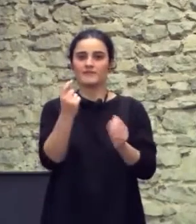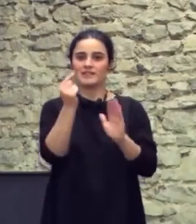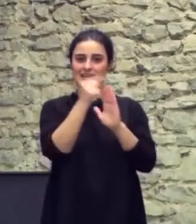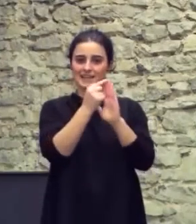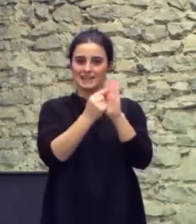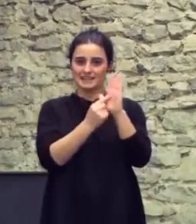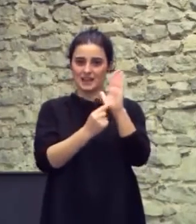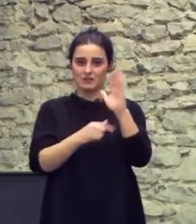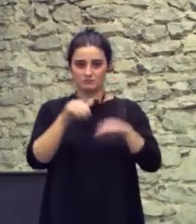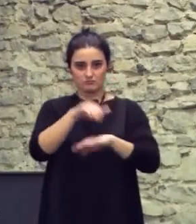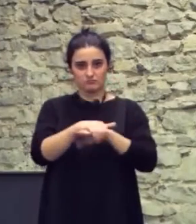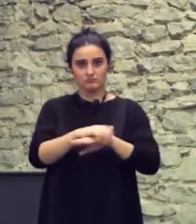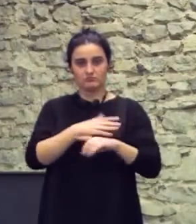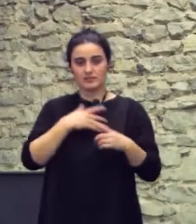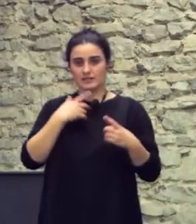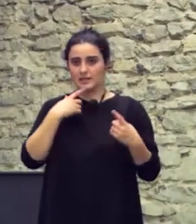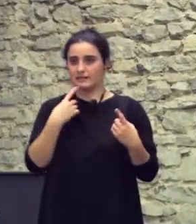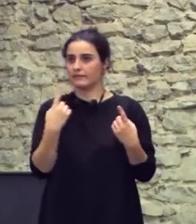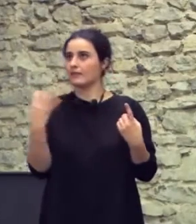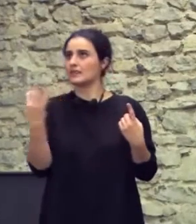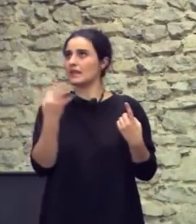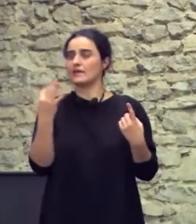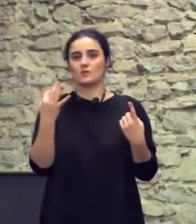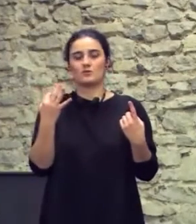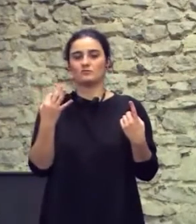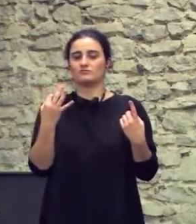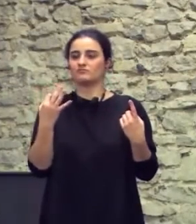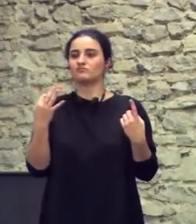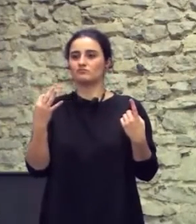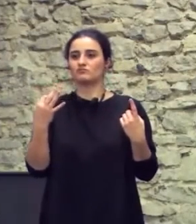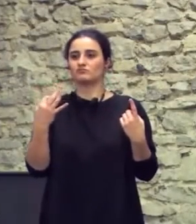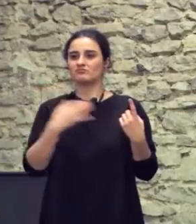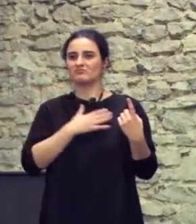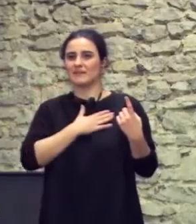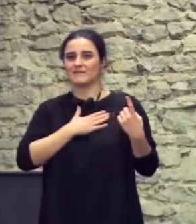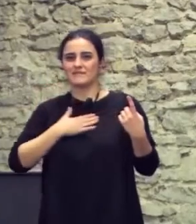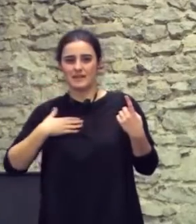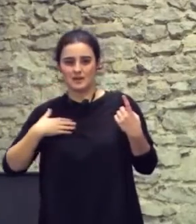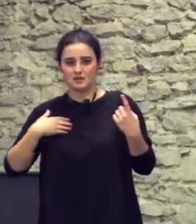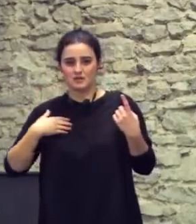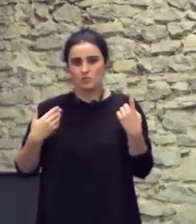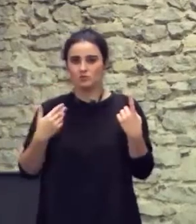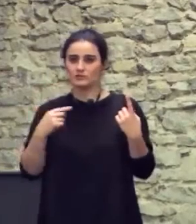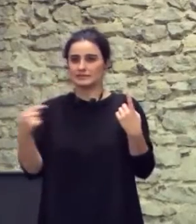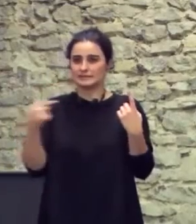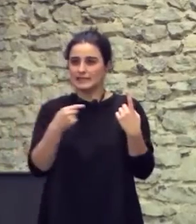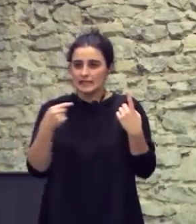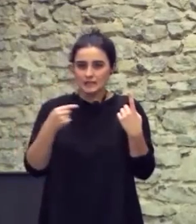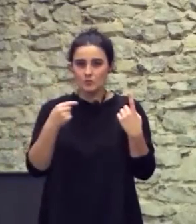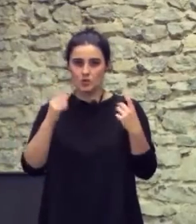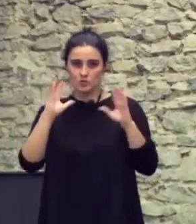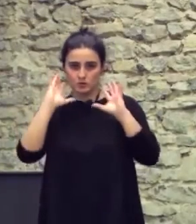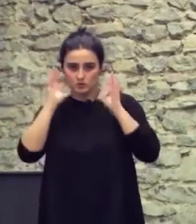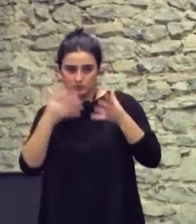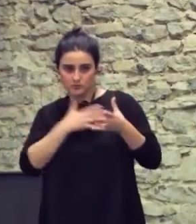ez? Egon behar dela intentzio hostil, ez dakit nola esango genuken euskeraz, ez? Erasokor bat,